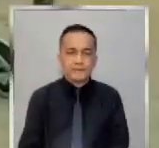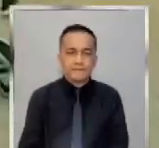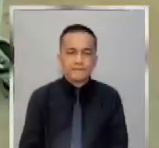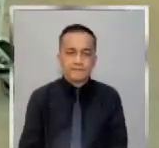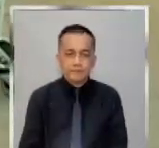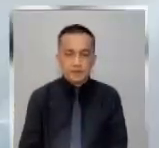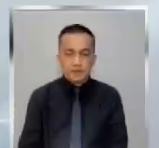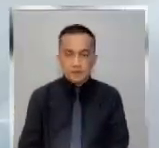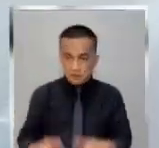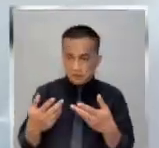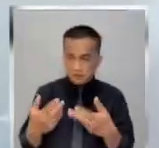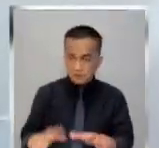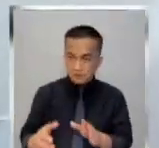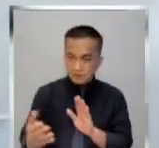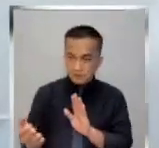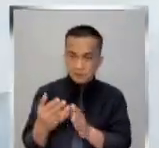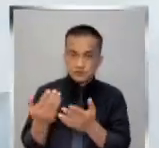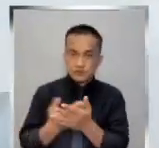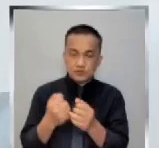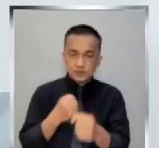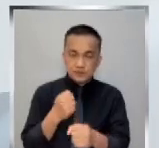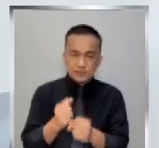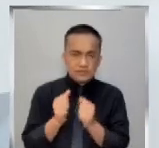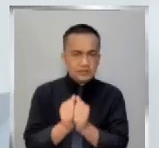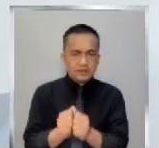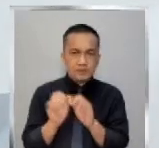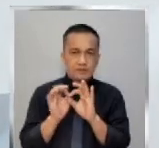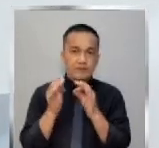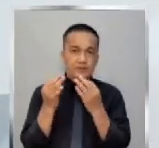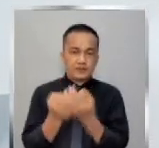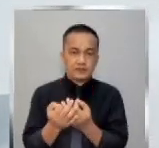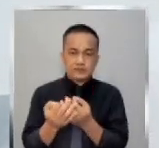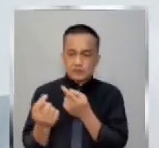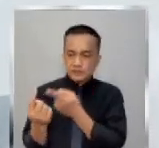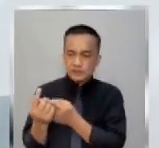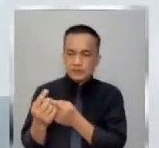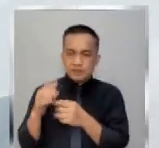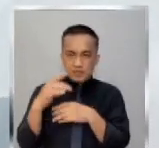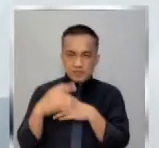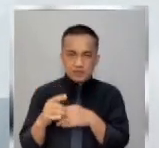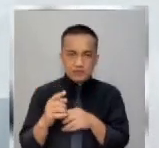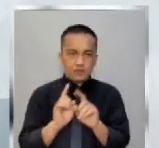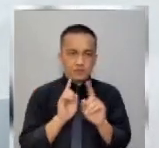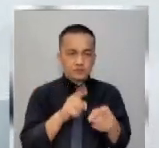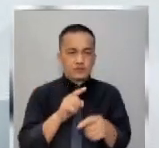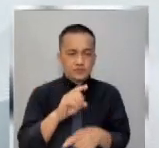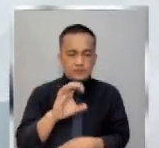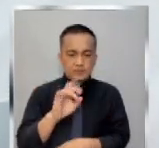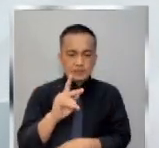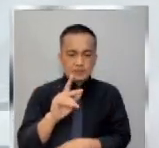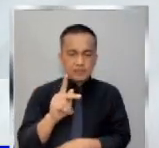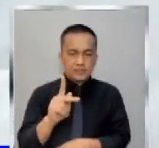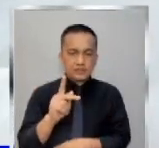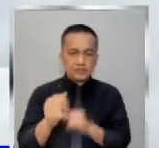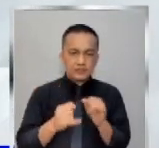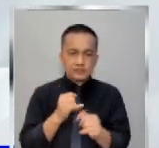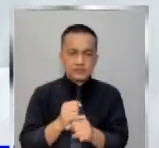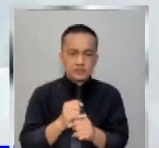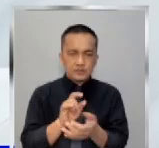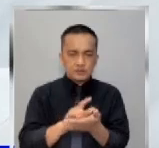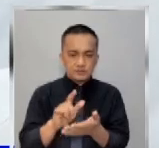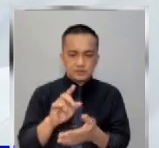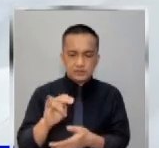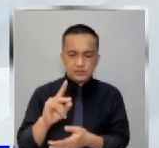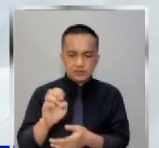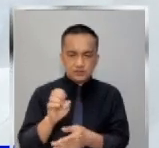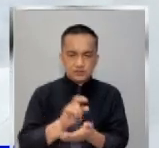Matapos salubungin ng bagong taon kasama ang buong pamilya, maagang bumiyahe papunta sa Clark International Airport si Nicole para sa kanyang flight pa